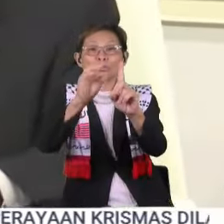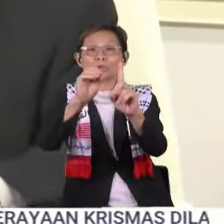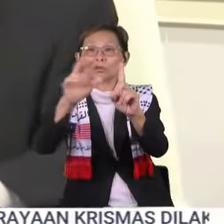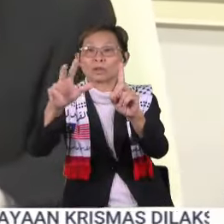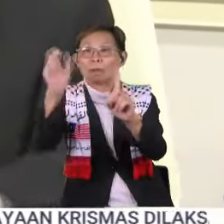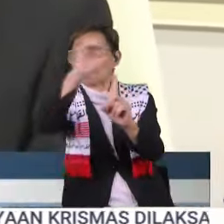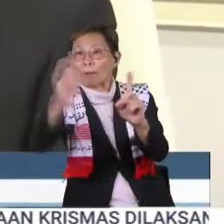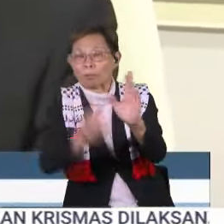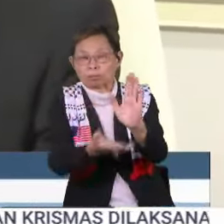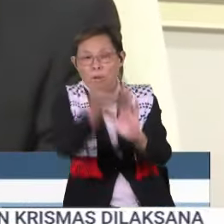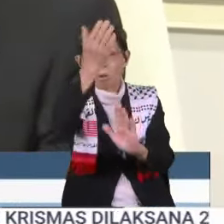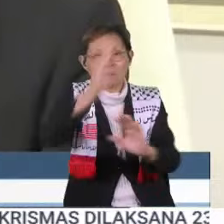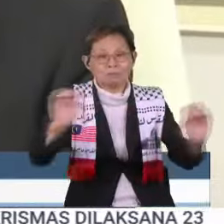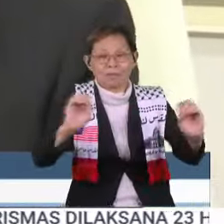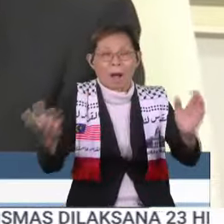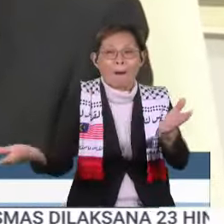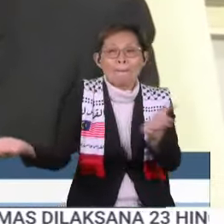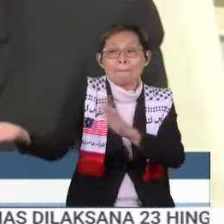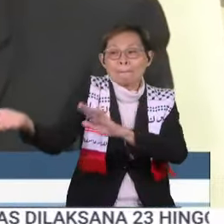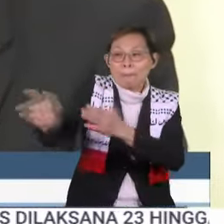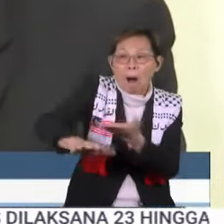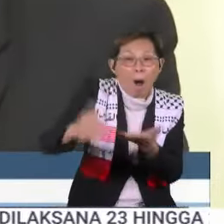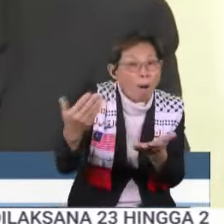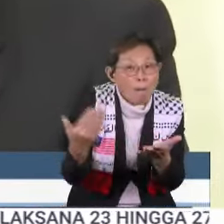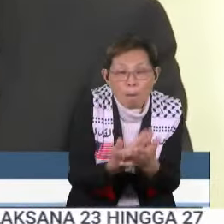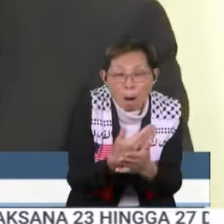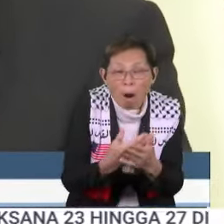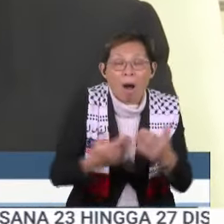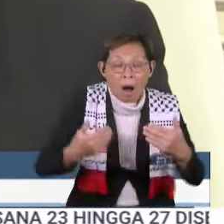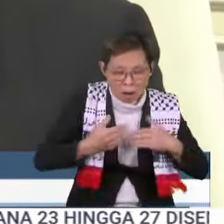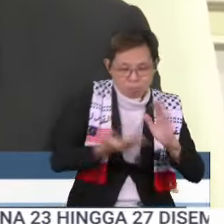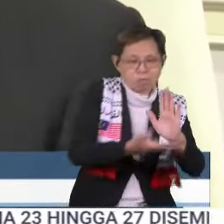Walau bagaimanapun, tiada kematian baharu dilaporkan. Terdapat tren